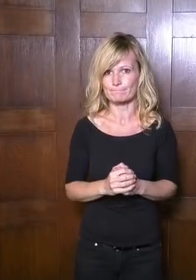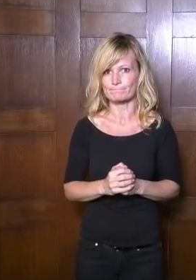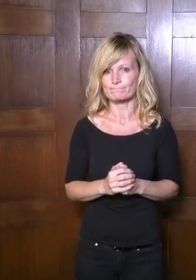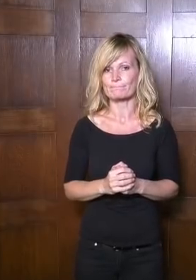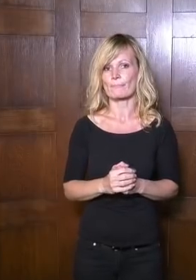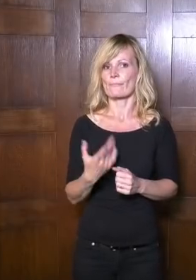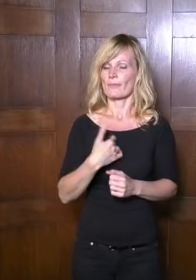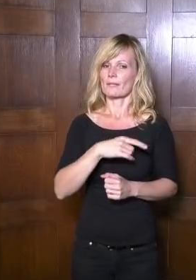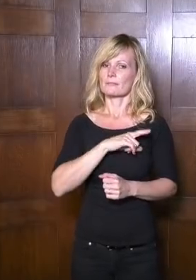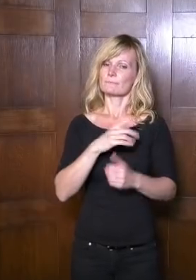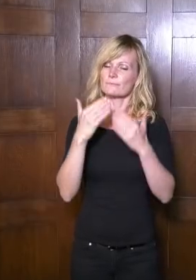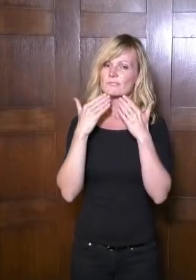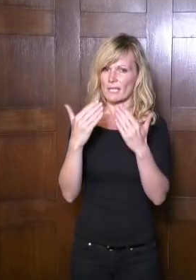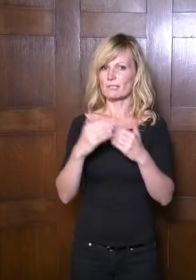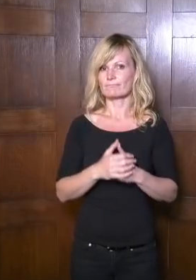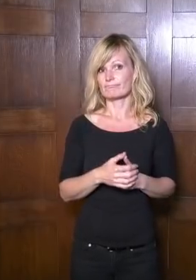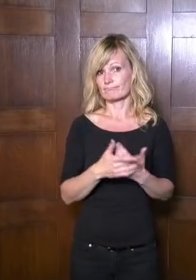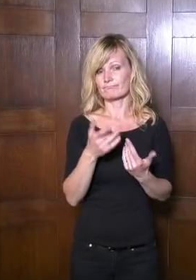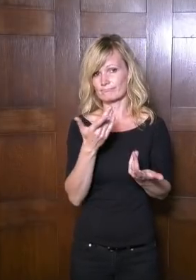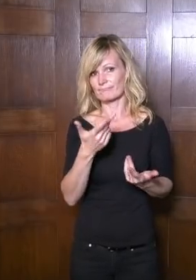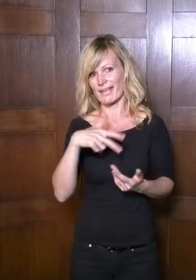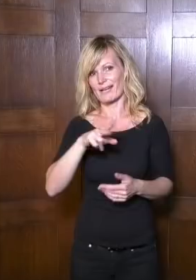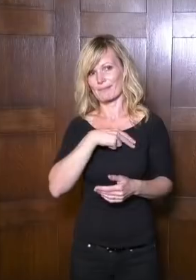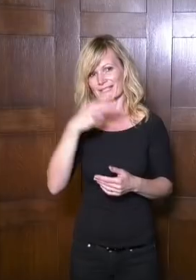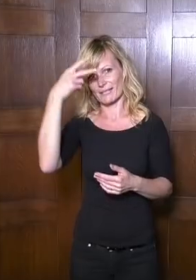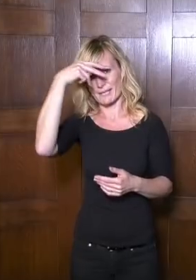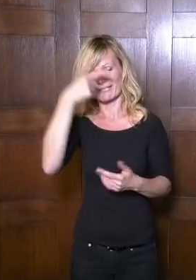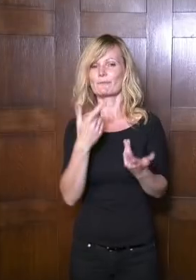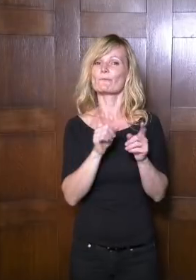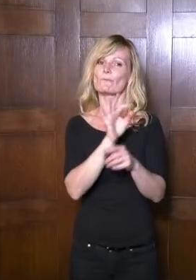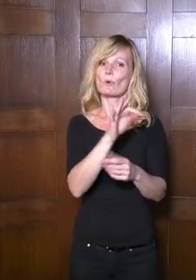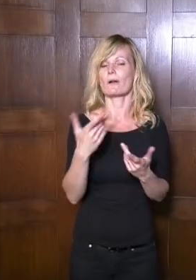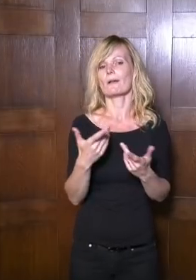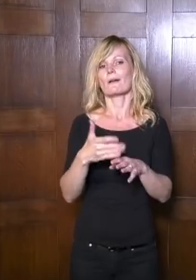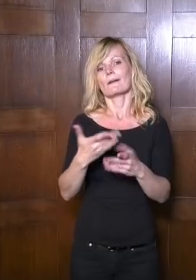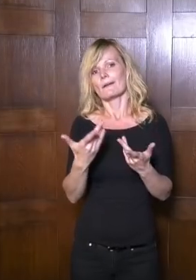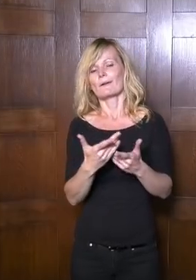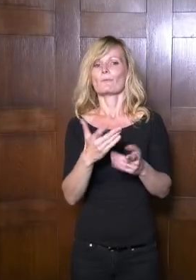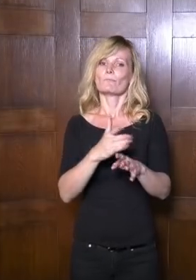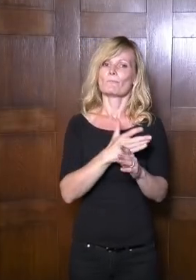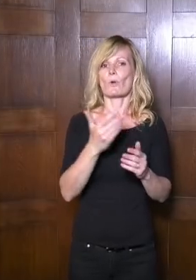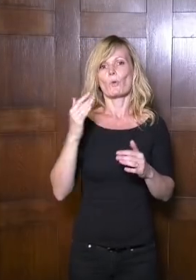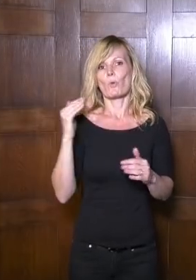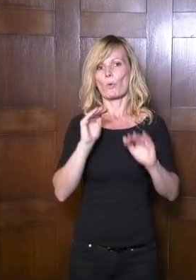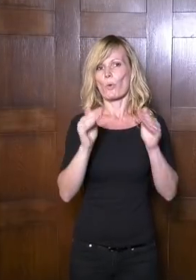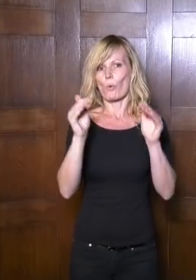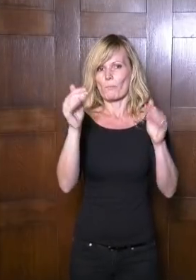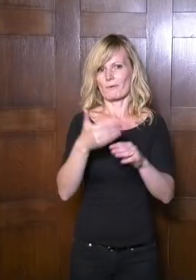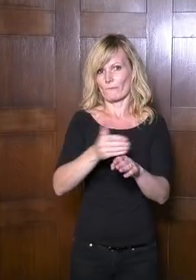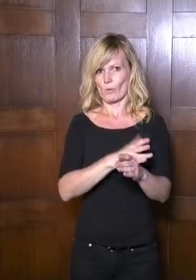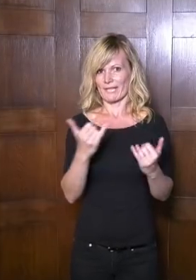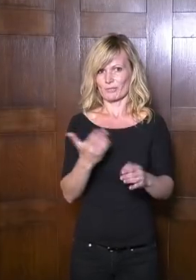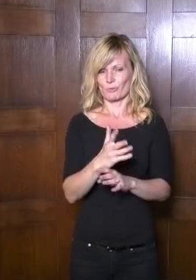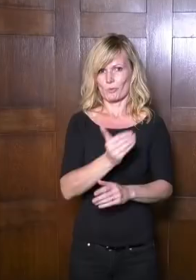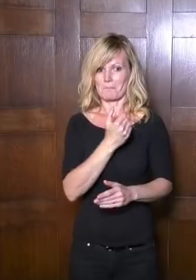Ja, ich bedanke mich, Herr Ministerpräsident, für die Vorschusslorbeeren. Mal sehen, ob ich sie einhalten kann. Habe diese Aufgabe,